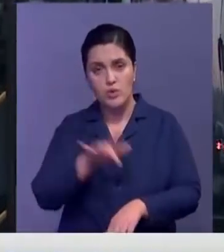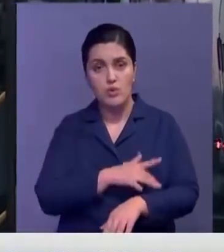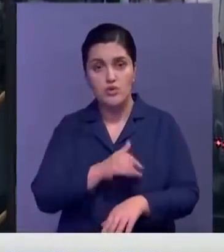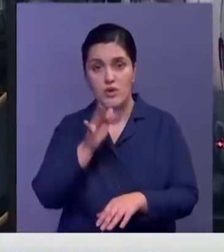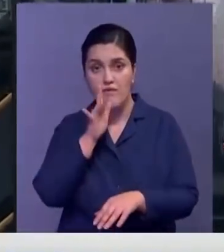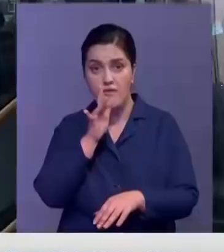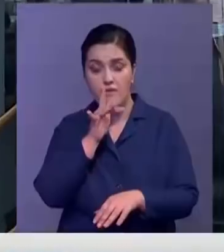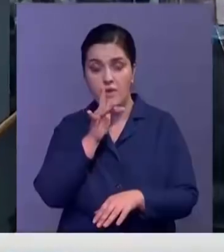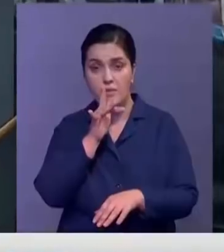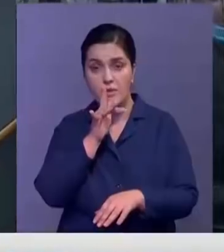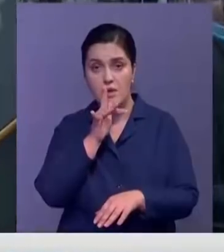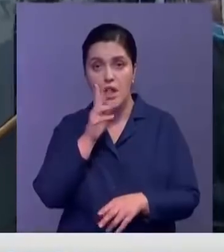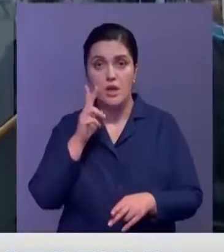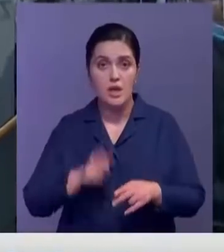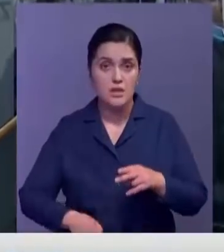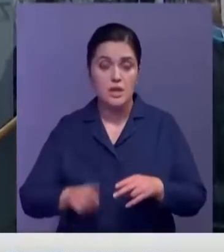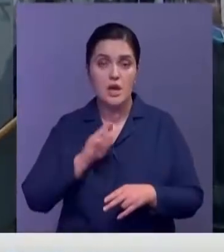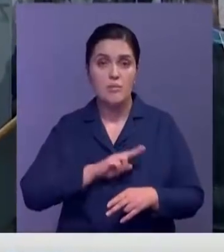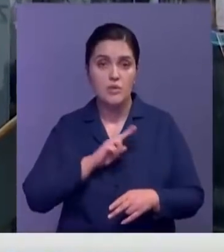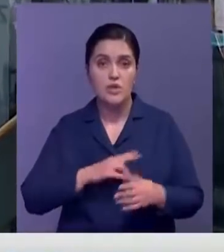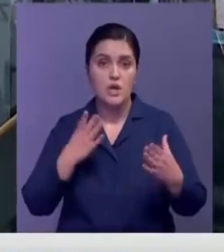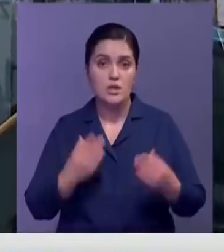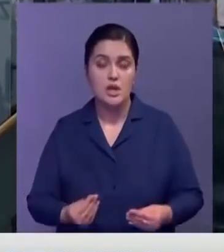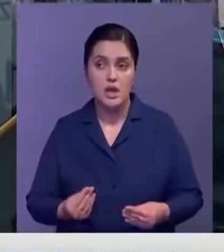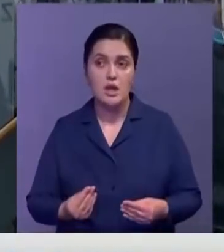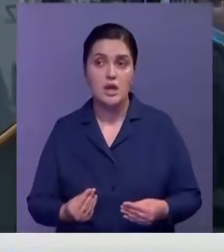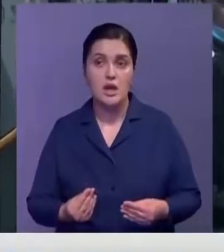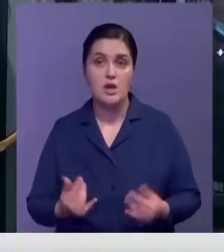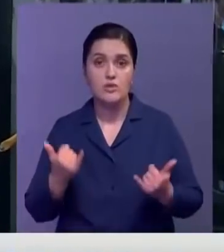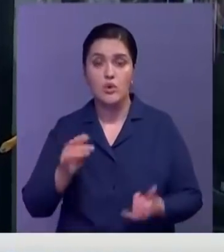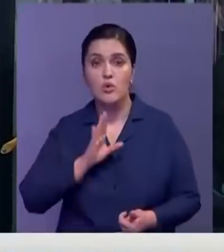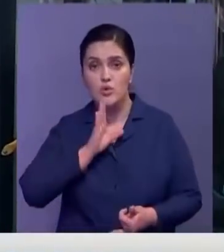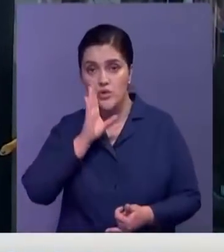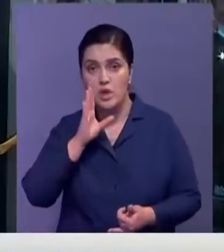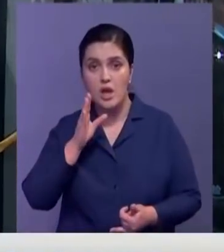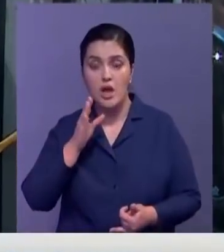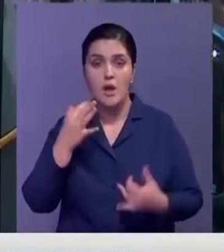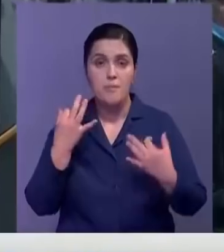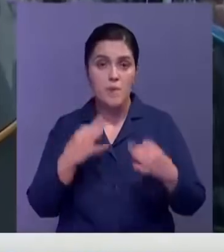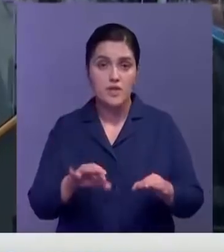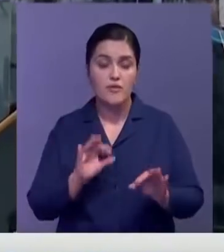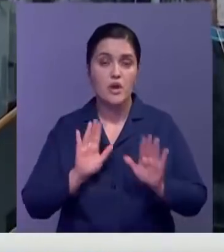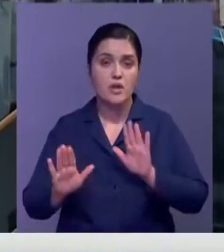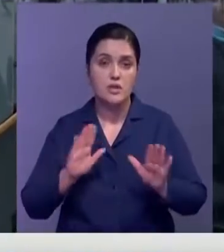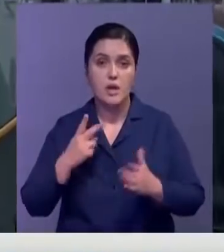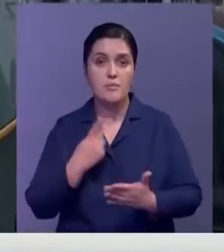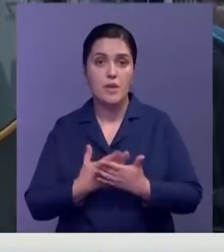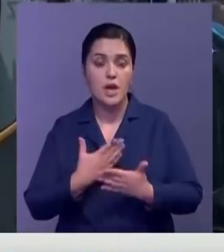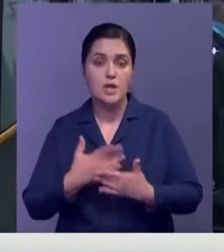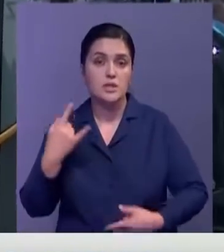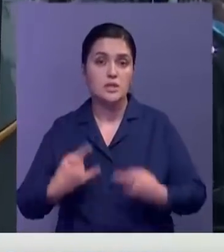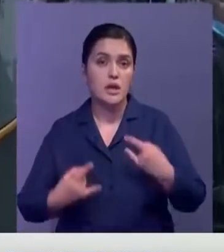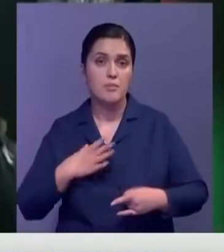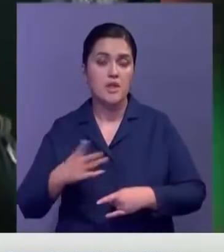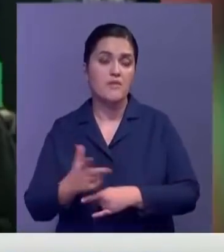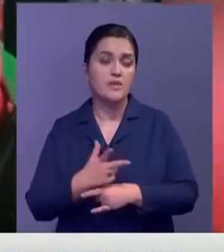есть час пик. Сегодня с утра, если позволят сейчас режиссеры, мы покажем телезрителям, какое видео было популярно в социальных сетях.